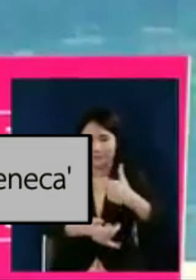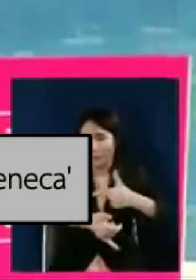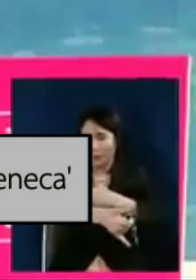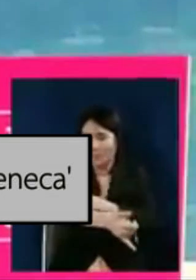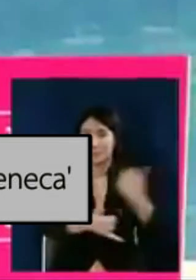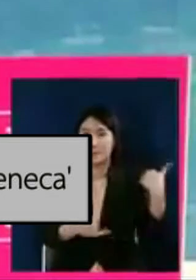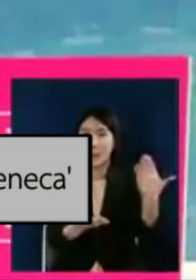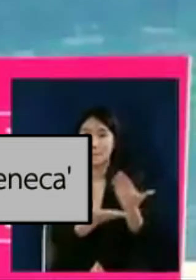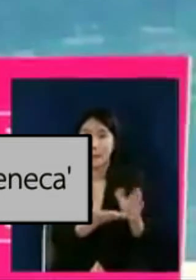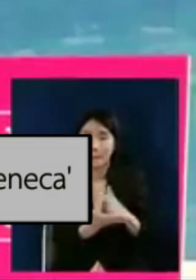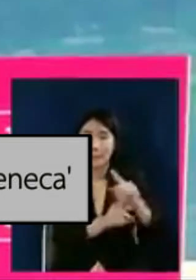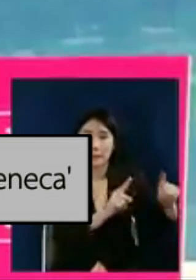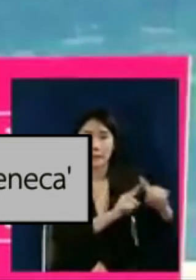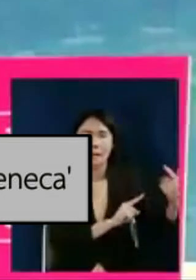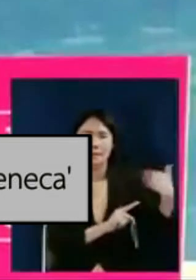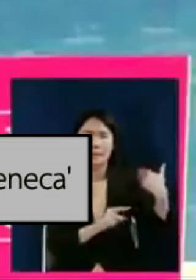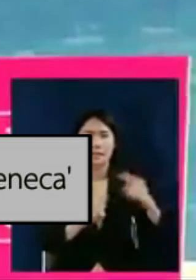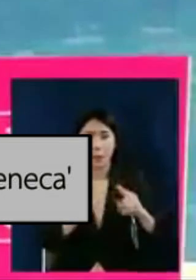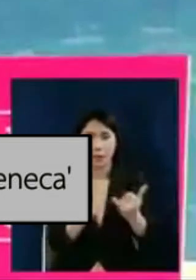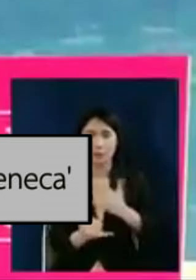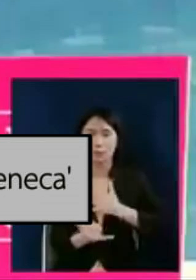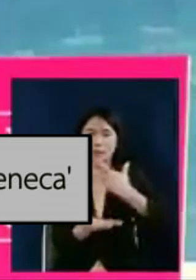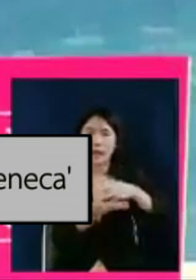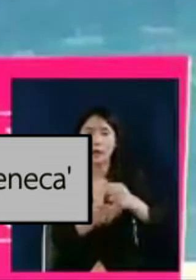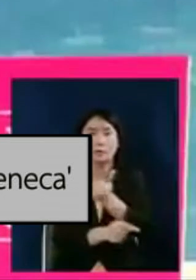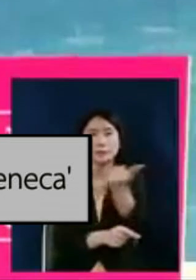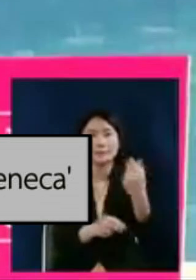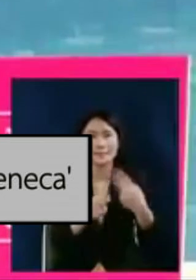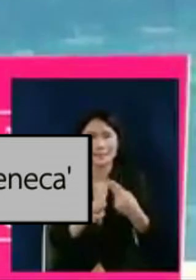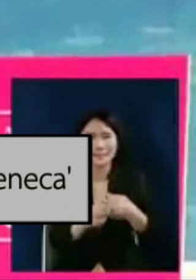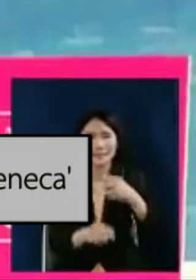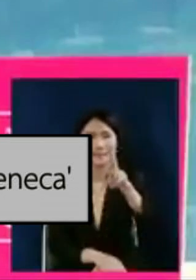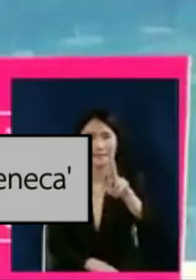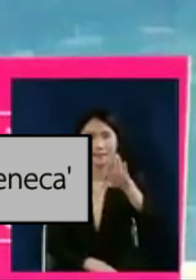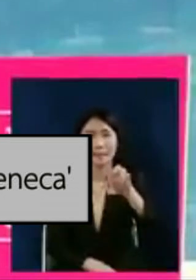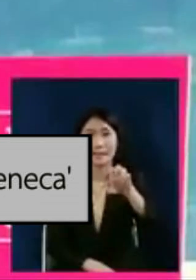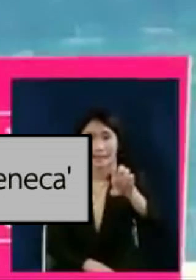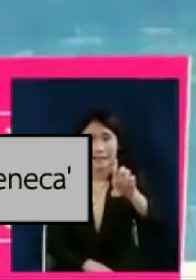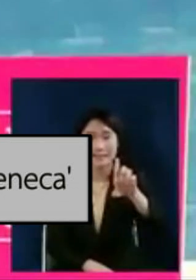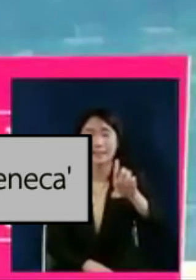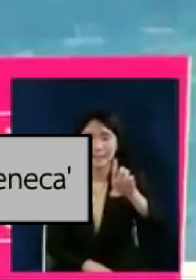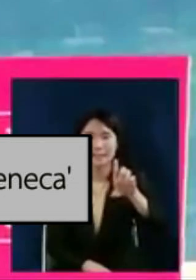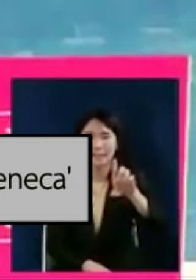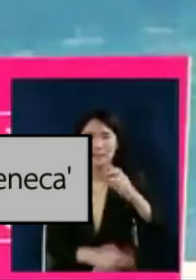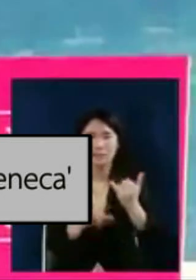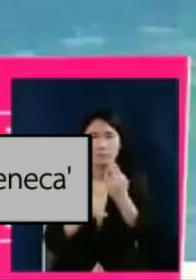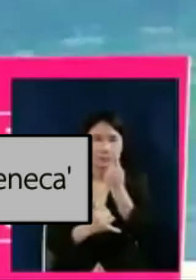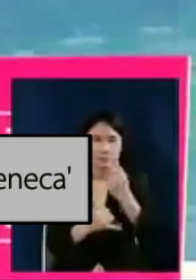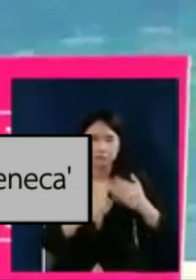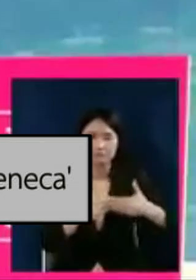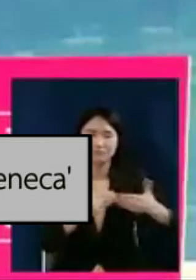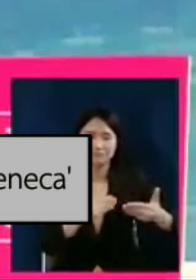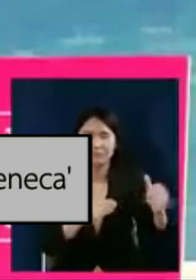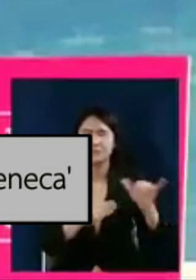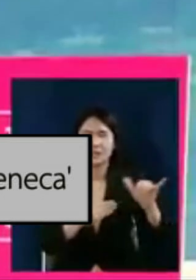ส่วนชนิดอื่นเดี๋ยวผมจะกล่าวนิดนึงกระดาษว่าอันนี้ก็คือ recallนั้นโปรตีนแต่recallนั้นโปรตีนขนาดนี้ยังไม่ไปถึงไหน